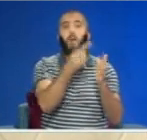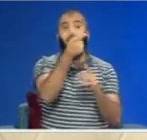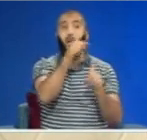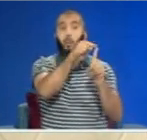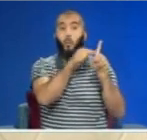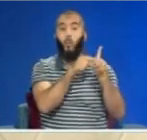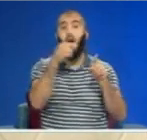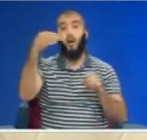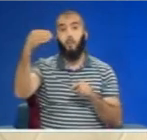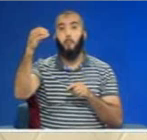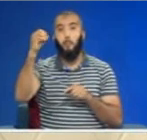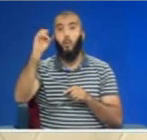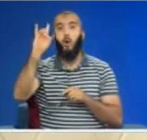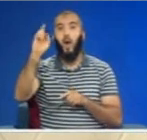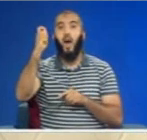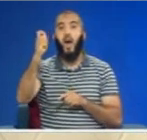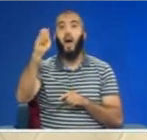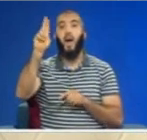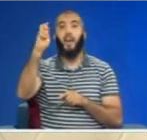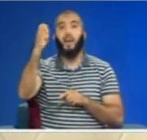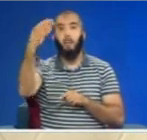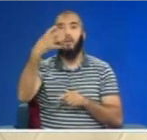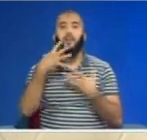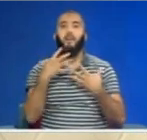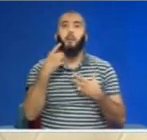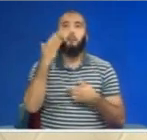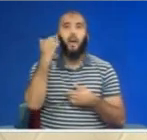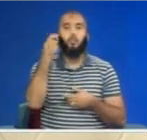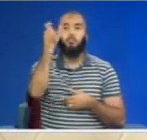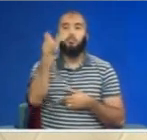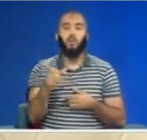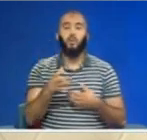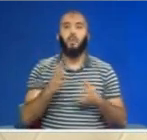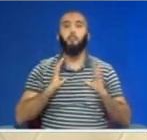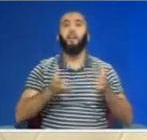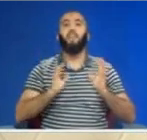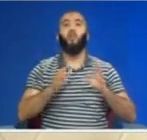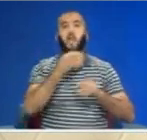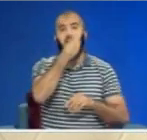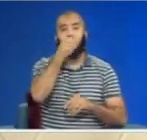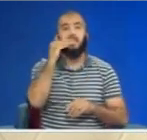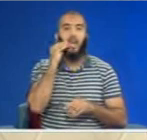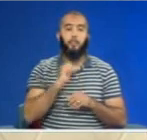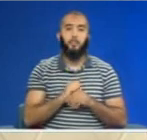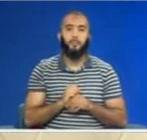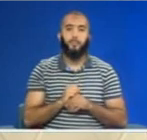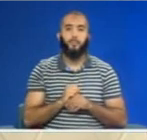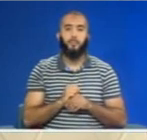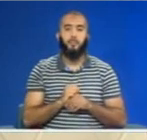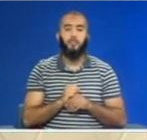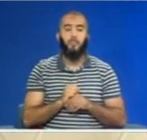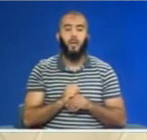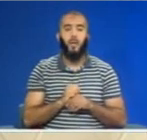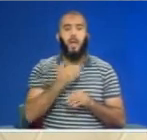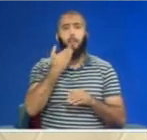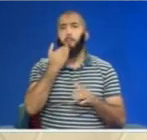عندما يريد أن يتطوع بالصيام، وليس على سبيل الفرض، لأن الفرض ليس هناك فرض في الصيام